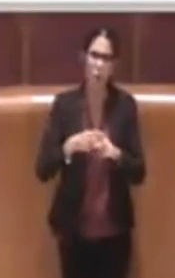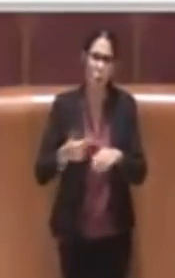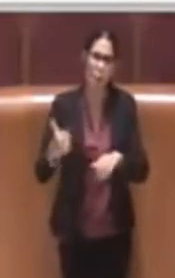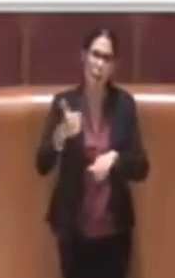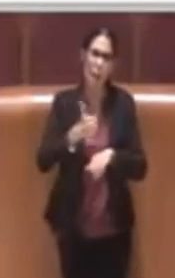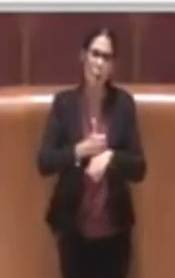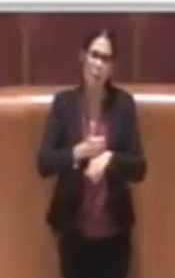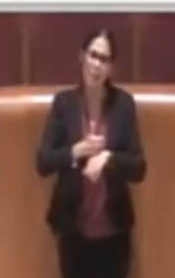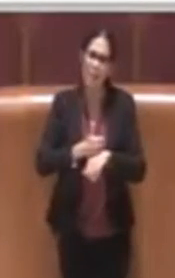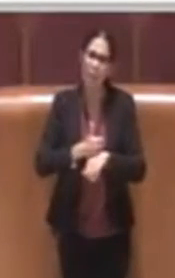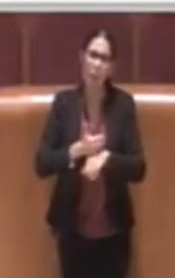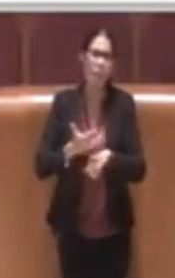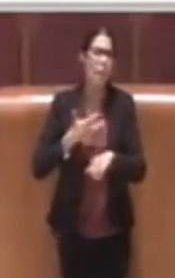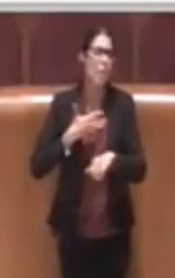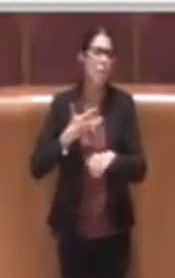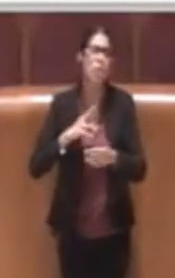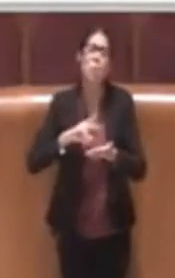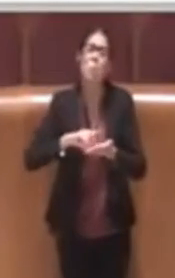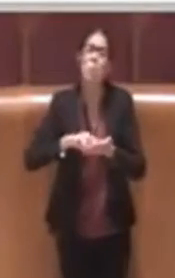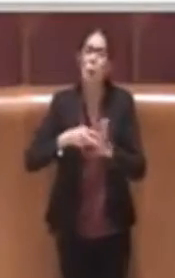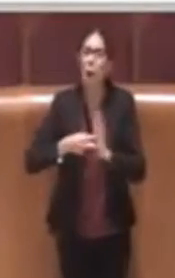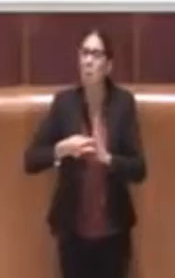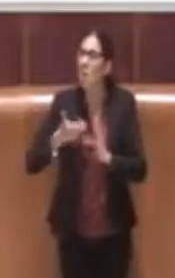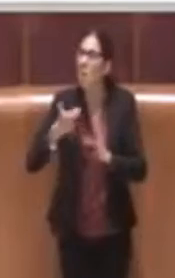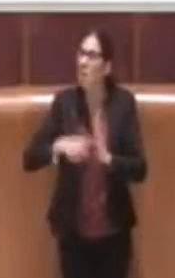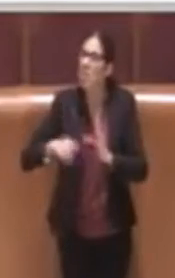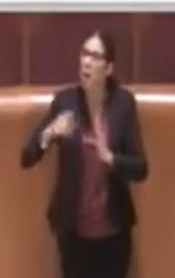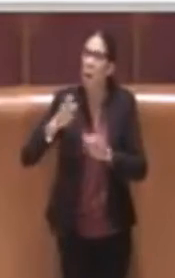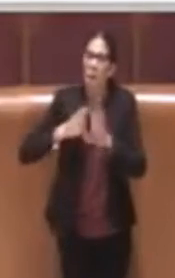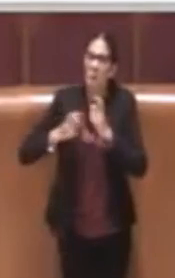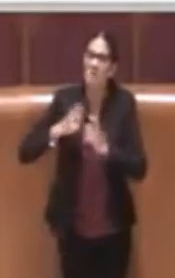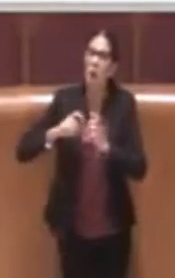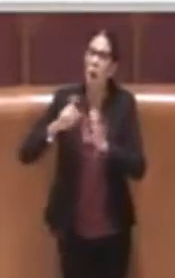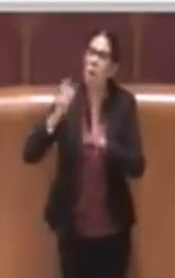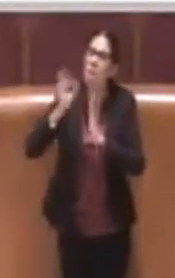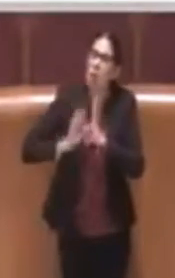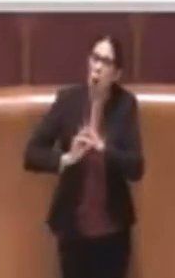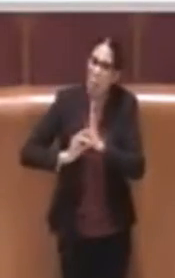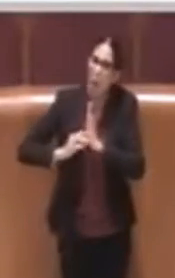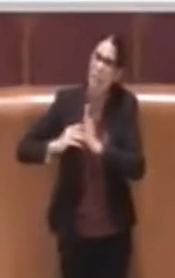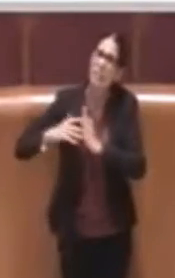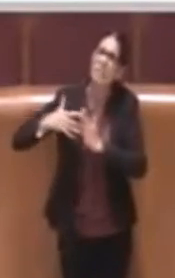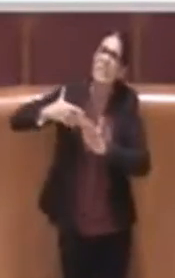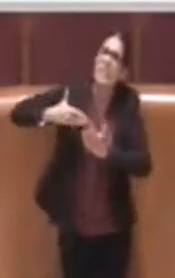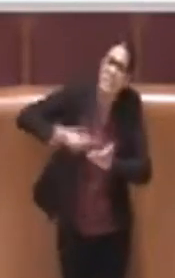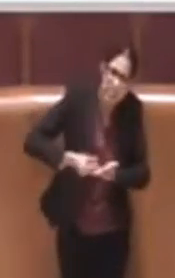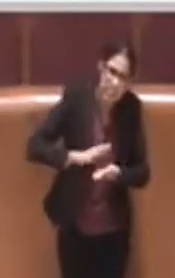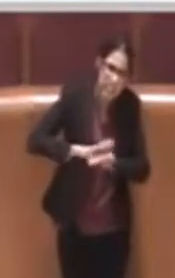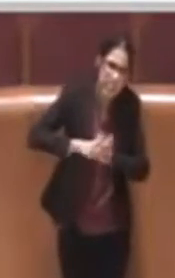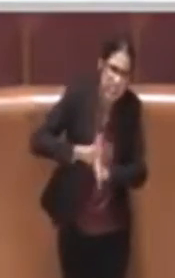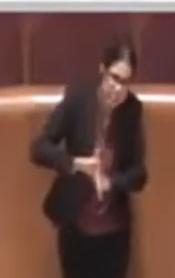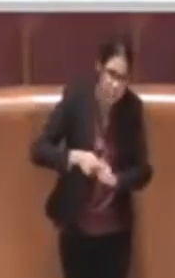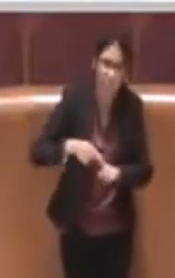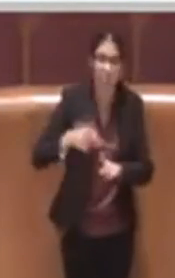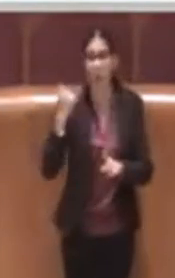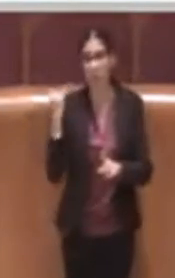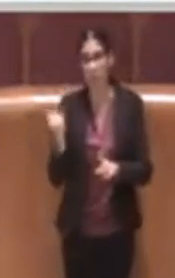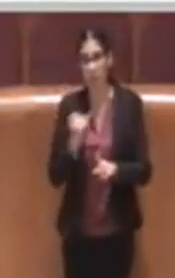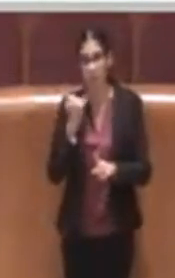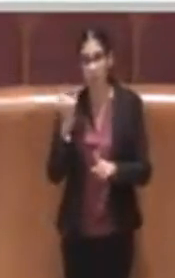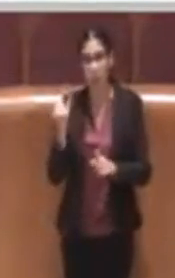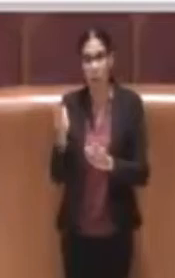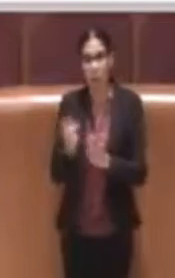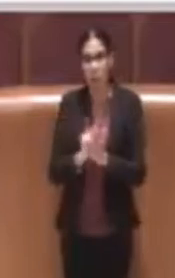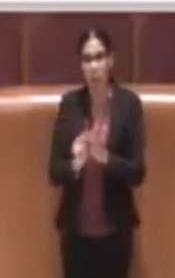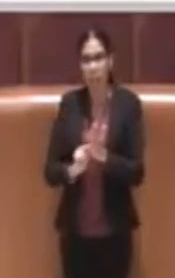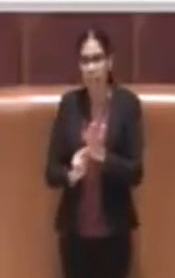schiacciati da una pluralità di fonti normative sovraordinate, regionali, nazionali, tant'è che è più facile scrivere sicuramente una proposta di legge che